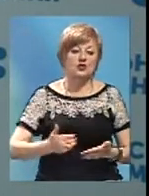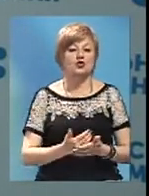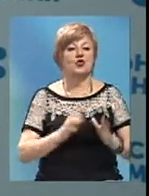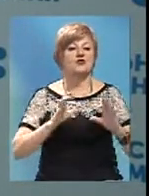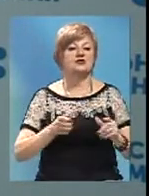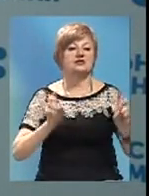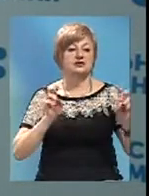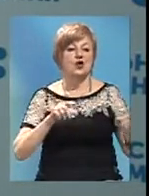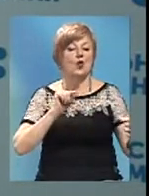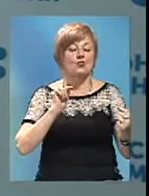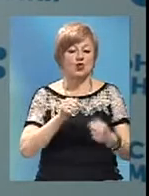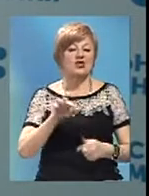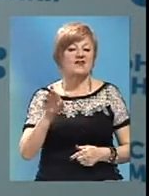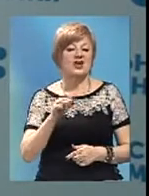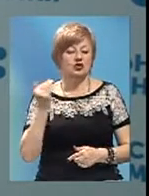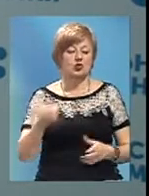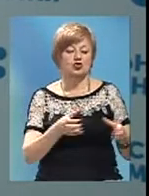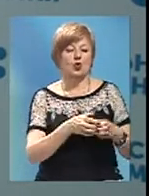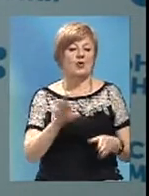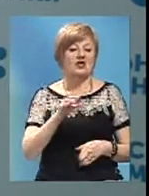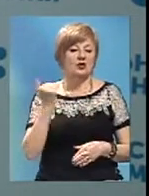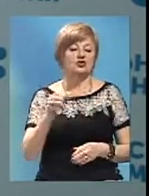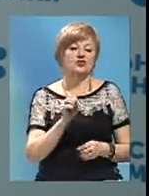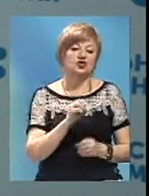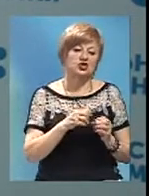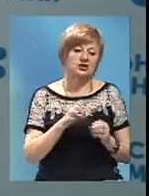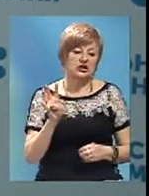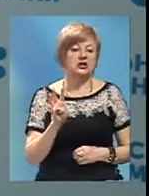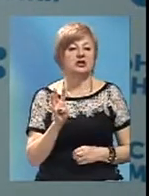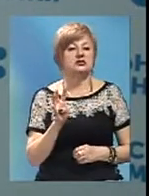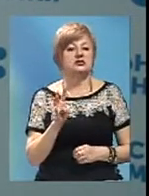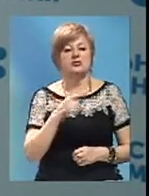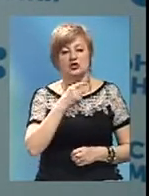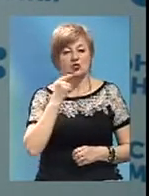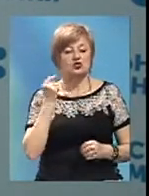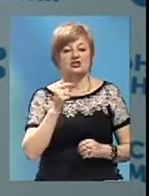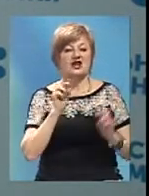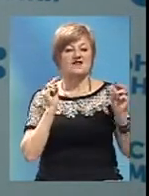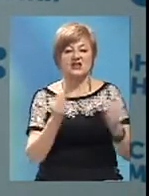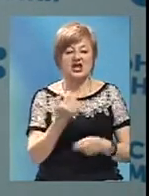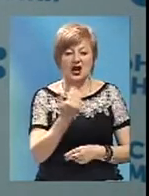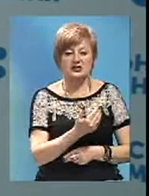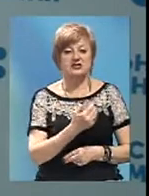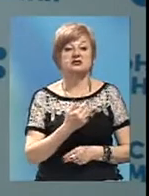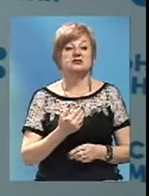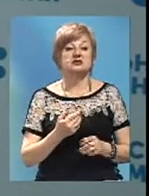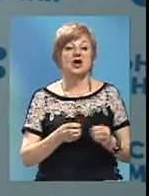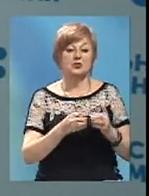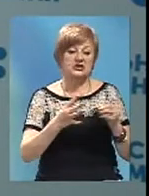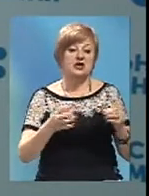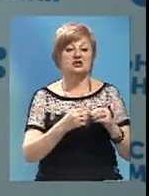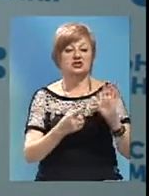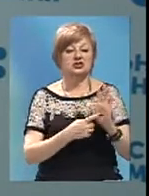проти Януковича і команди Януковича в 14-му, і потім з Російською Федерацією на Сході вже в 15-му,